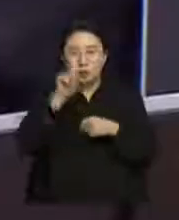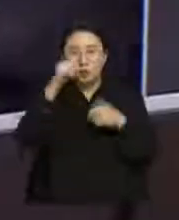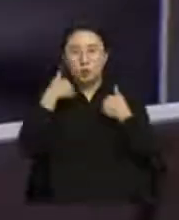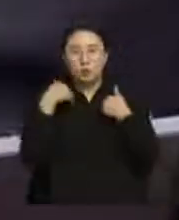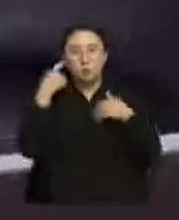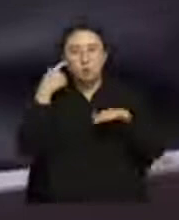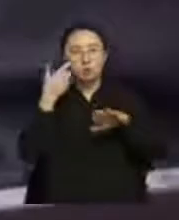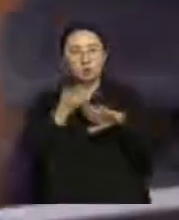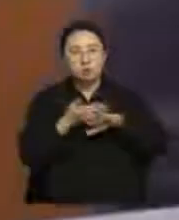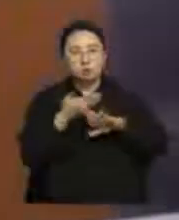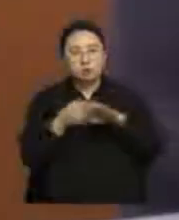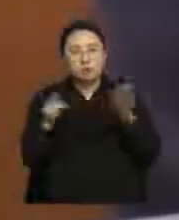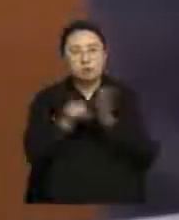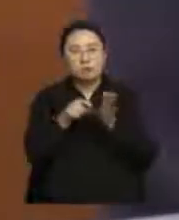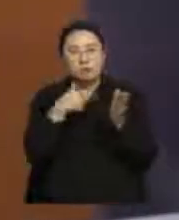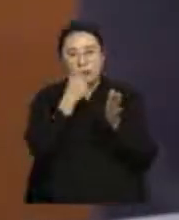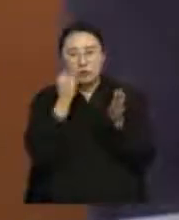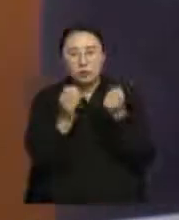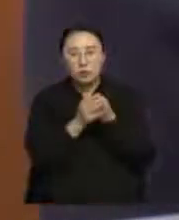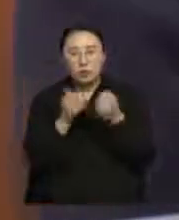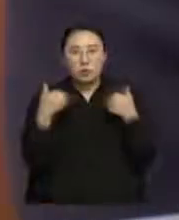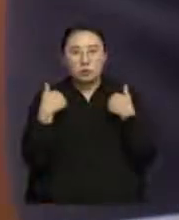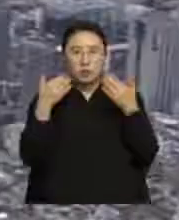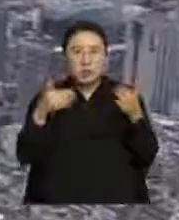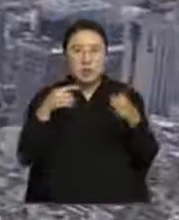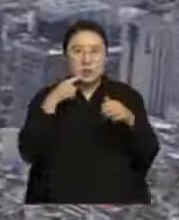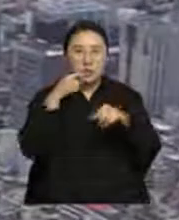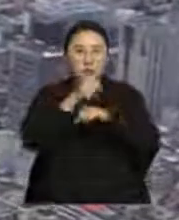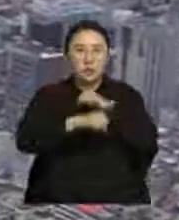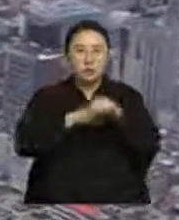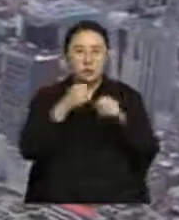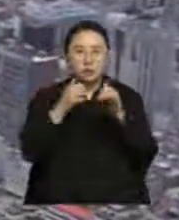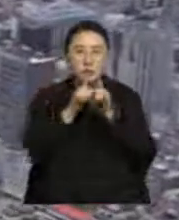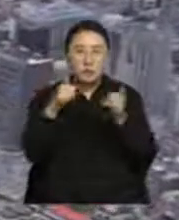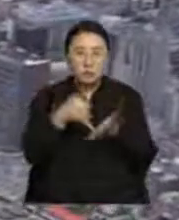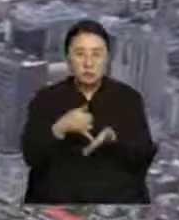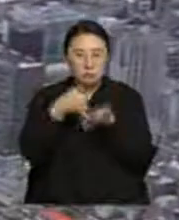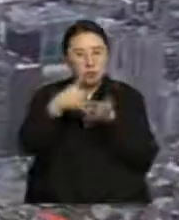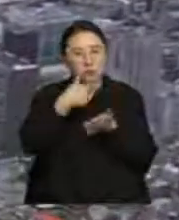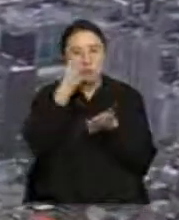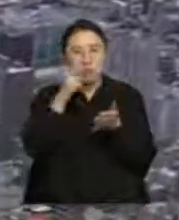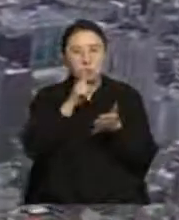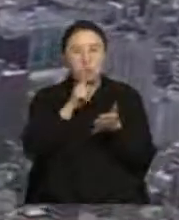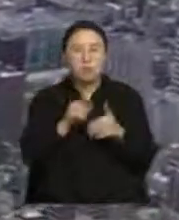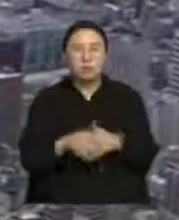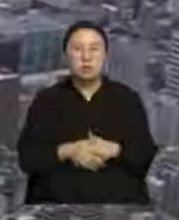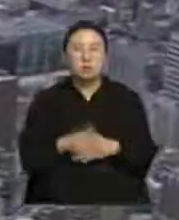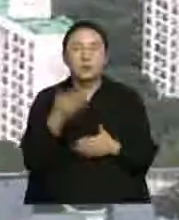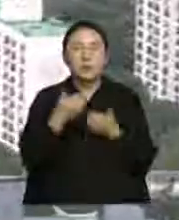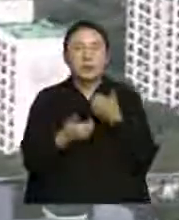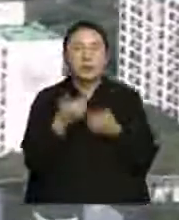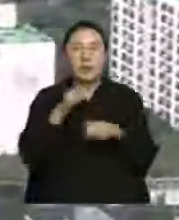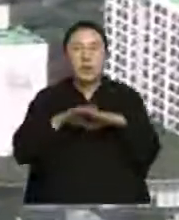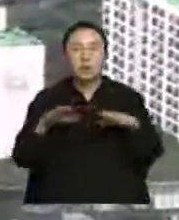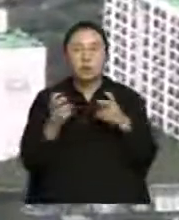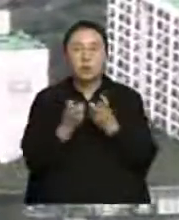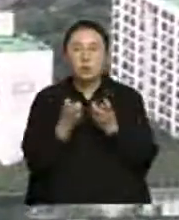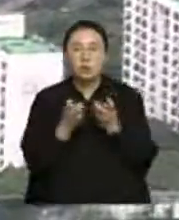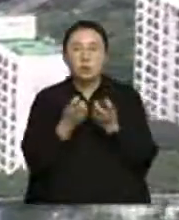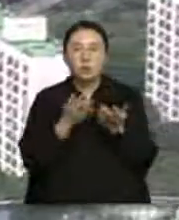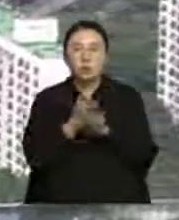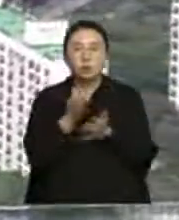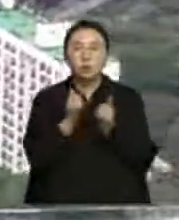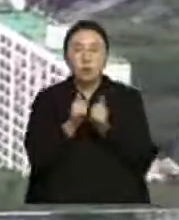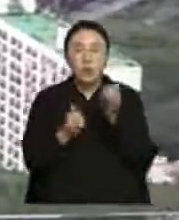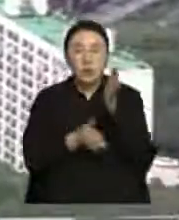등 전반적인 신뢰 부족과 성숙한 민주적 시민인식 부족 등이 언급됐습니다. 갈등의 해결 방안으로는